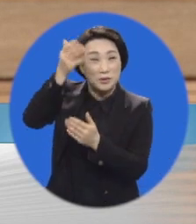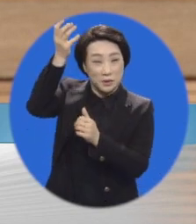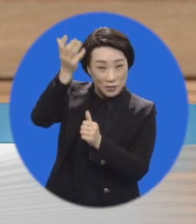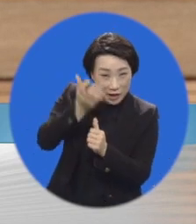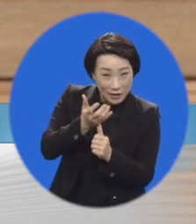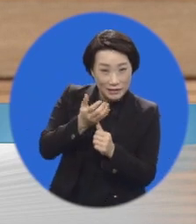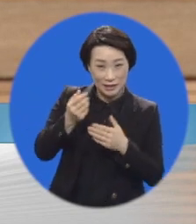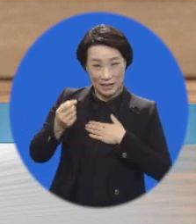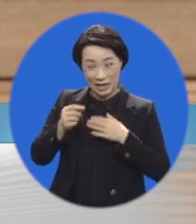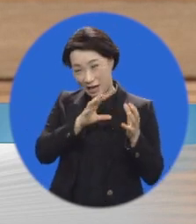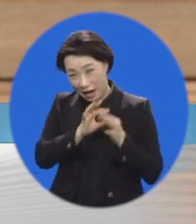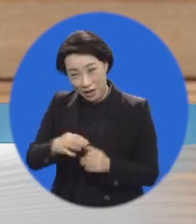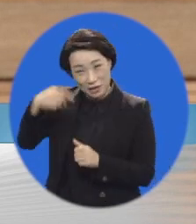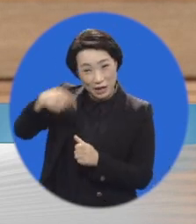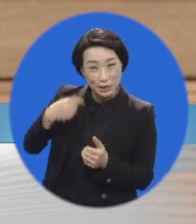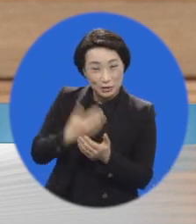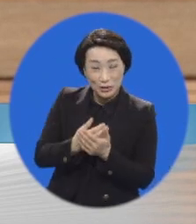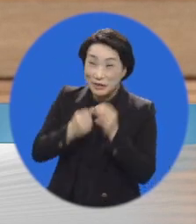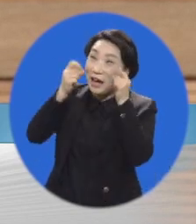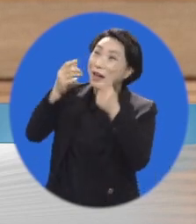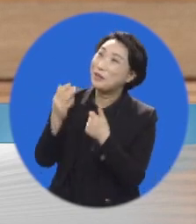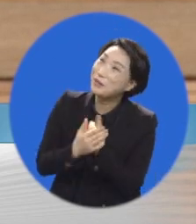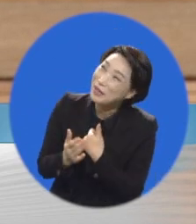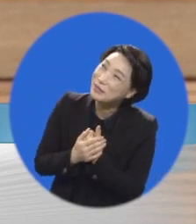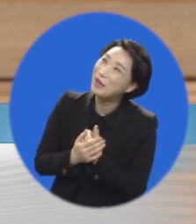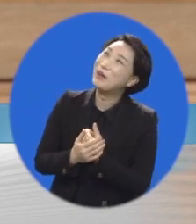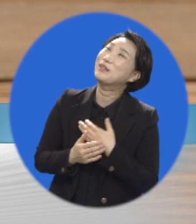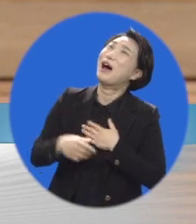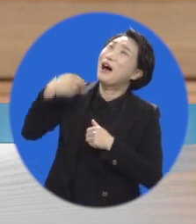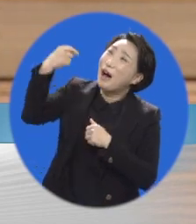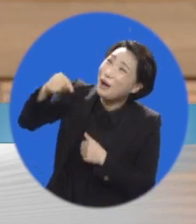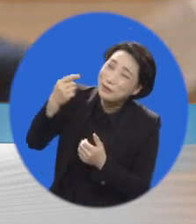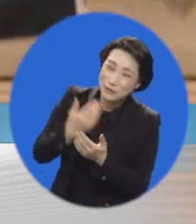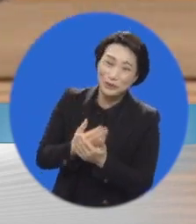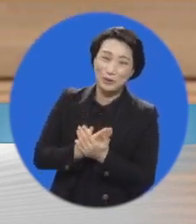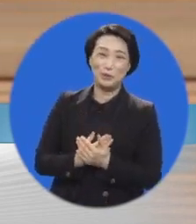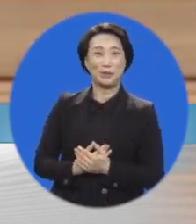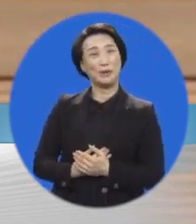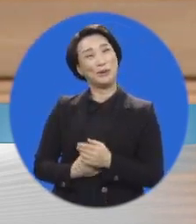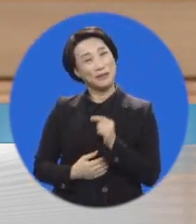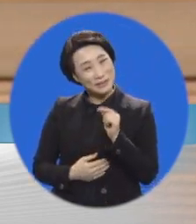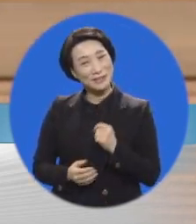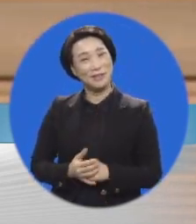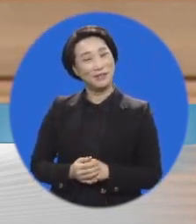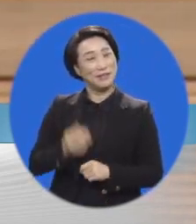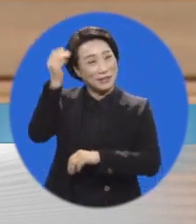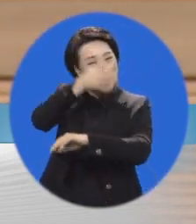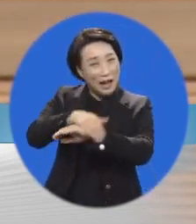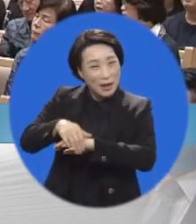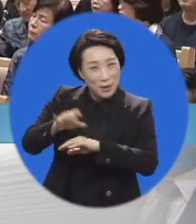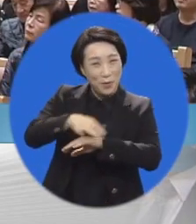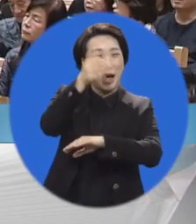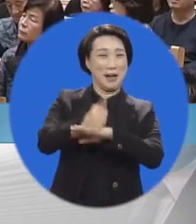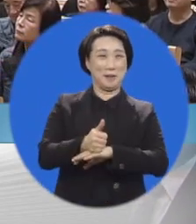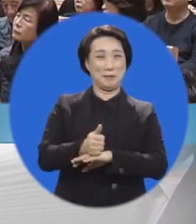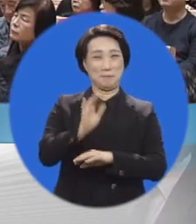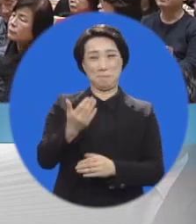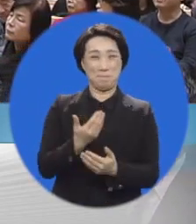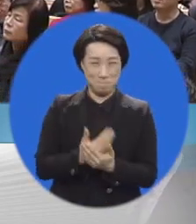계속 말씀하시고 깨닫게 하시고 가르쳐 주셔서 설계의 왕이 되게 하옵소서.